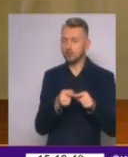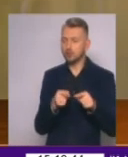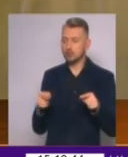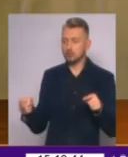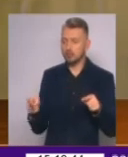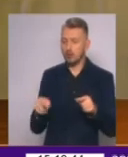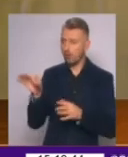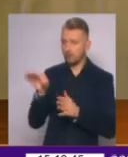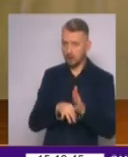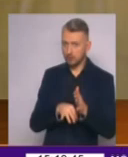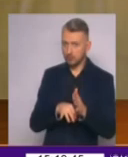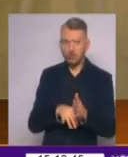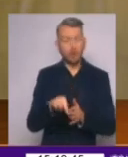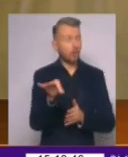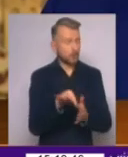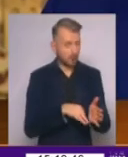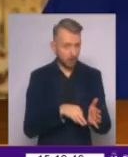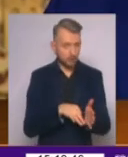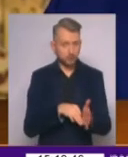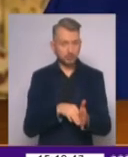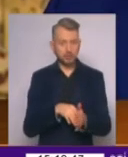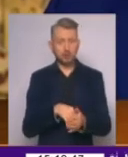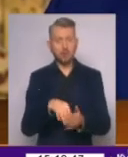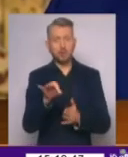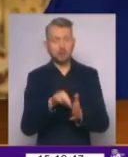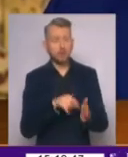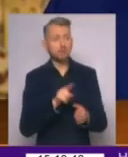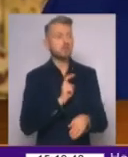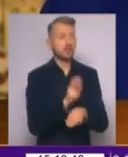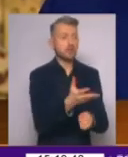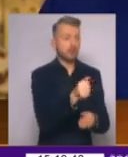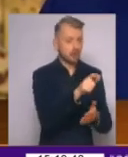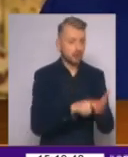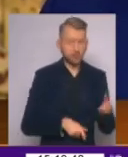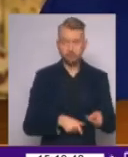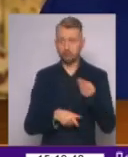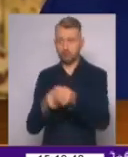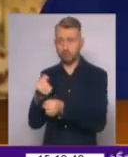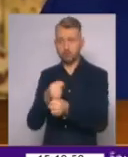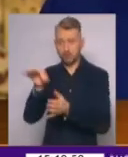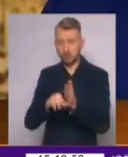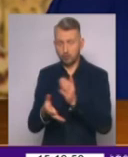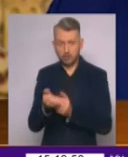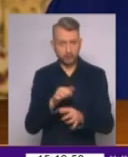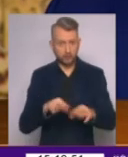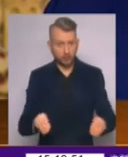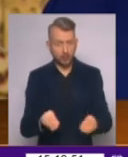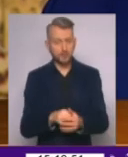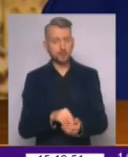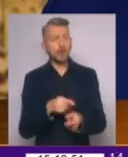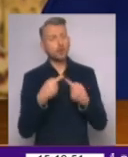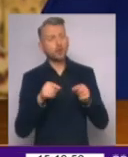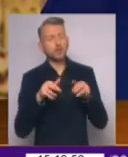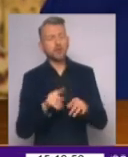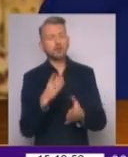Тобто одразу? Одразу? Одразу, тиждень, тут немає. Одразу, повністю. Ви прийшли, взяли рецепт, йдете з рецептом в аптеку і отримати цей лік. Друге діло, що